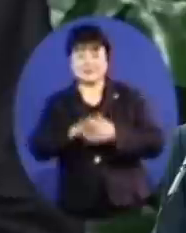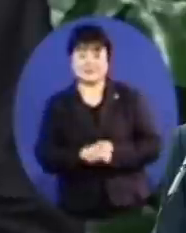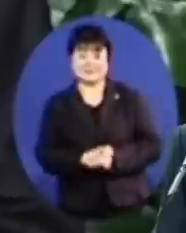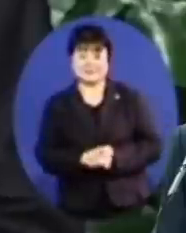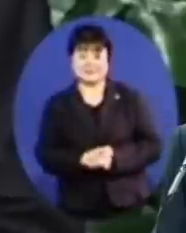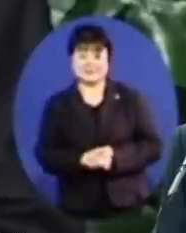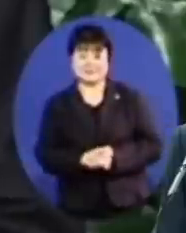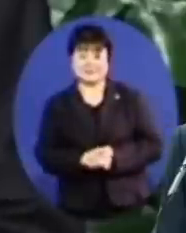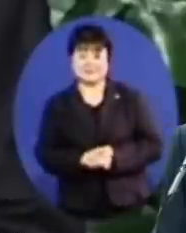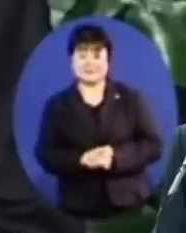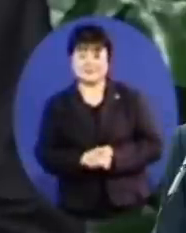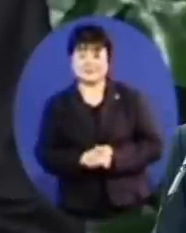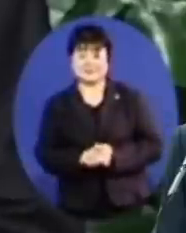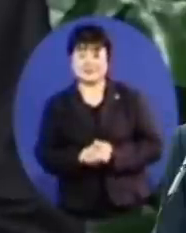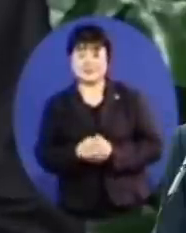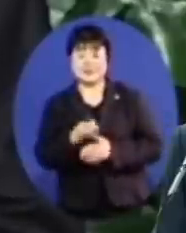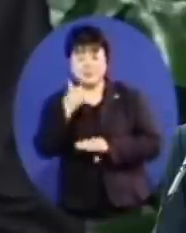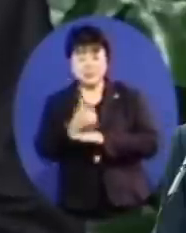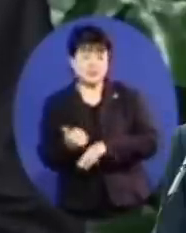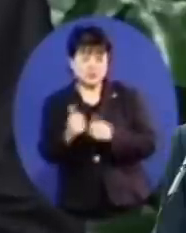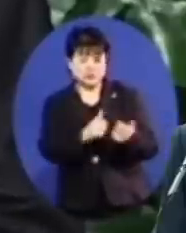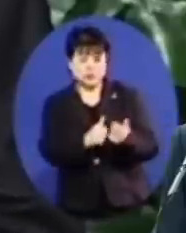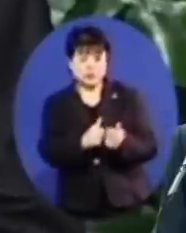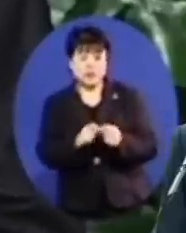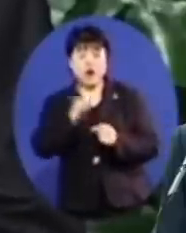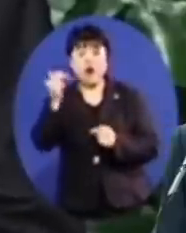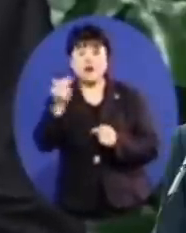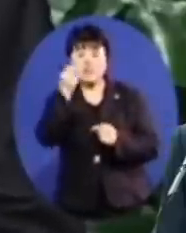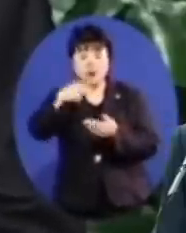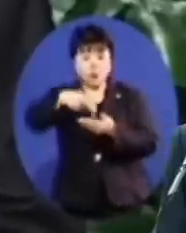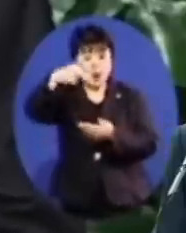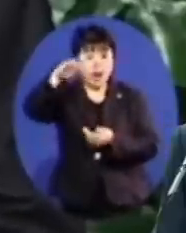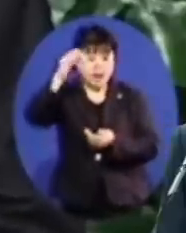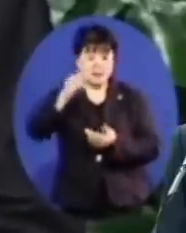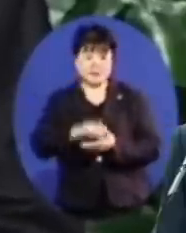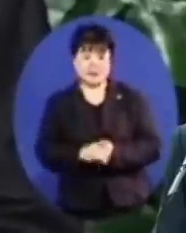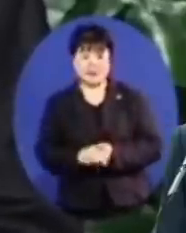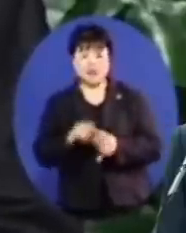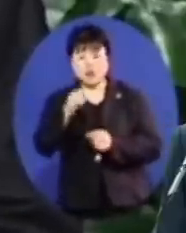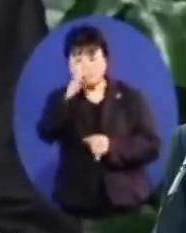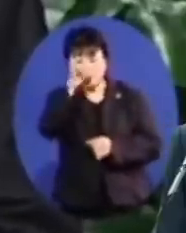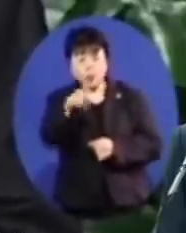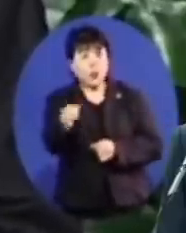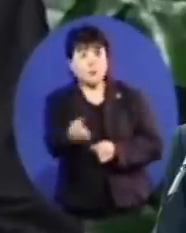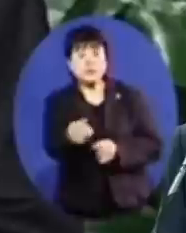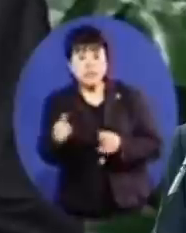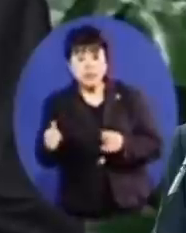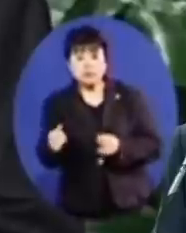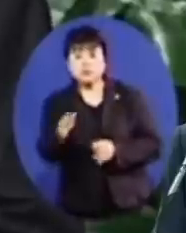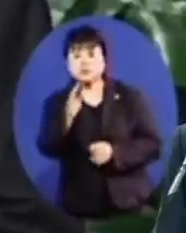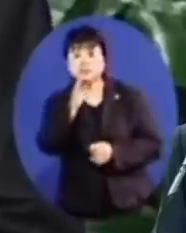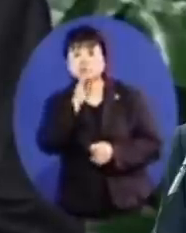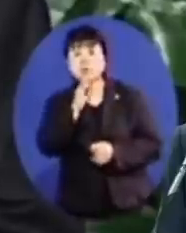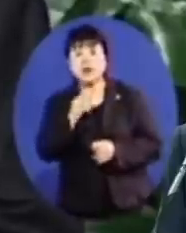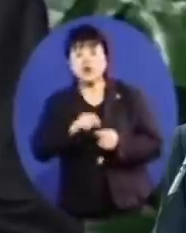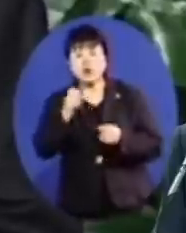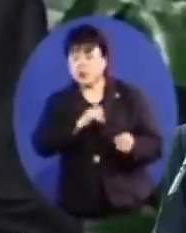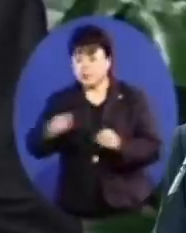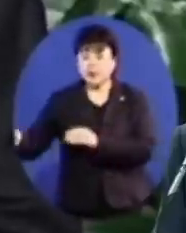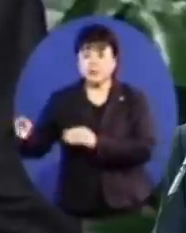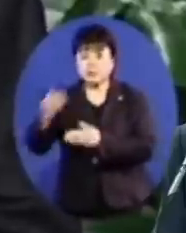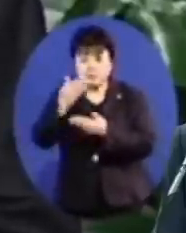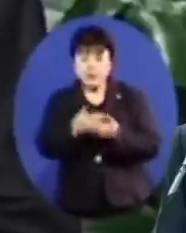더구나 이 세상을 떠나서 영원한 세계에 들어갔는데 영원히 있을 곳이 없는 사람은 영원히 버림받은 사람인